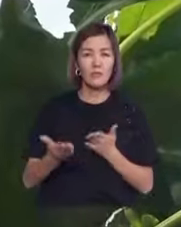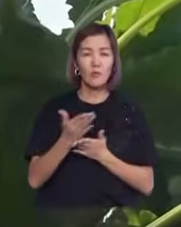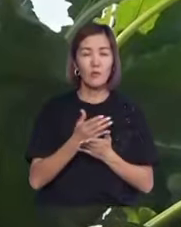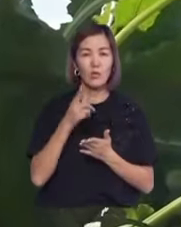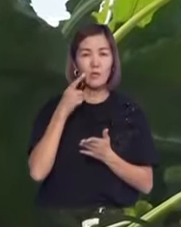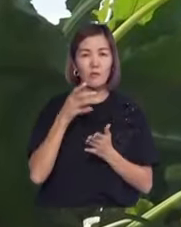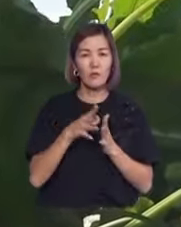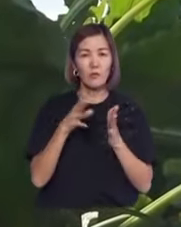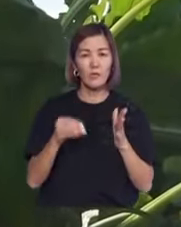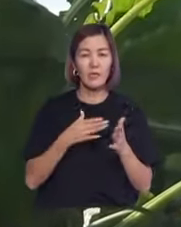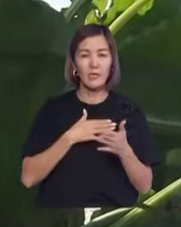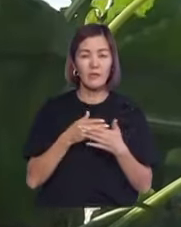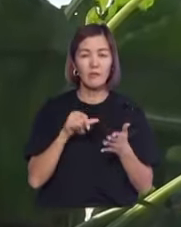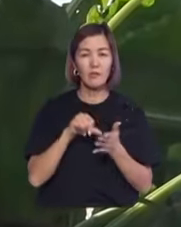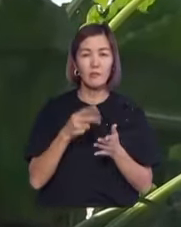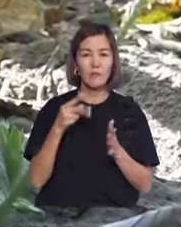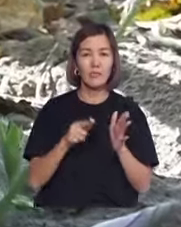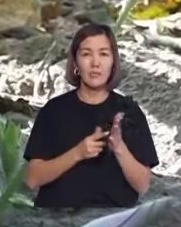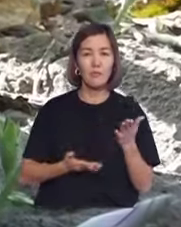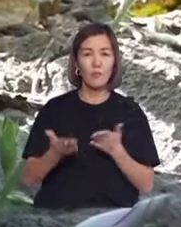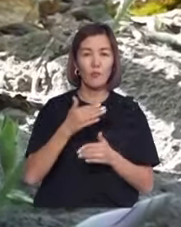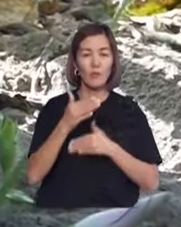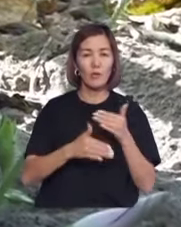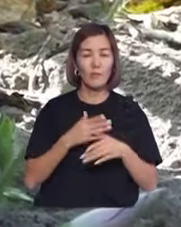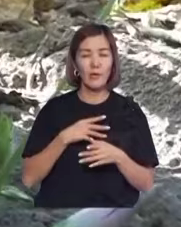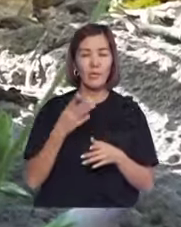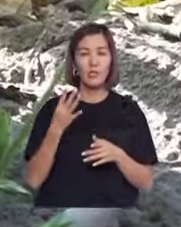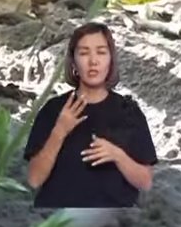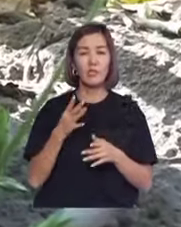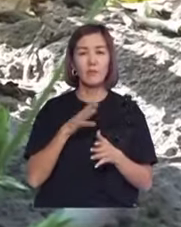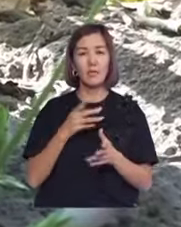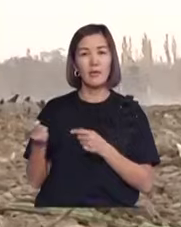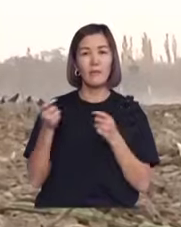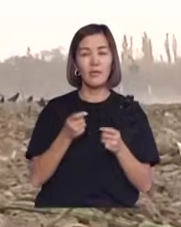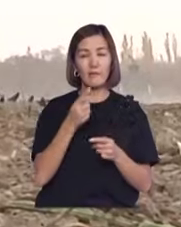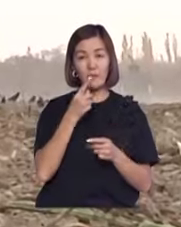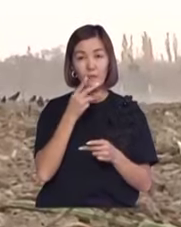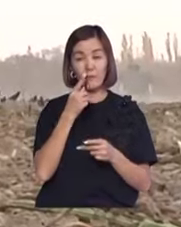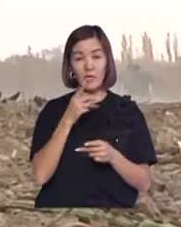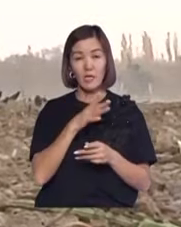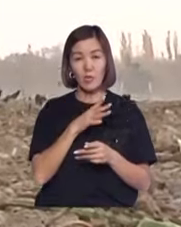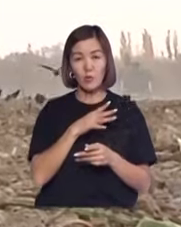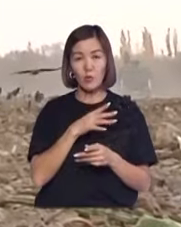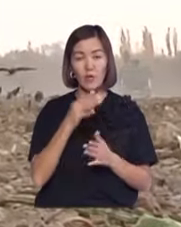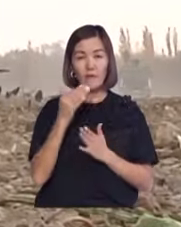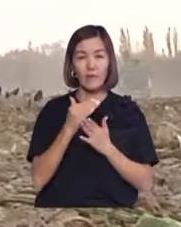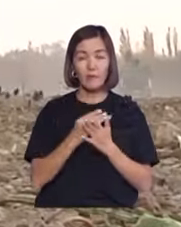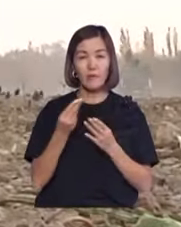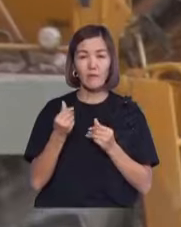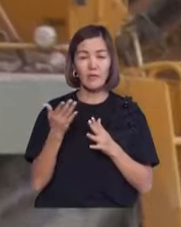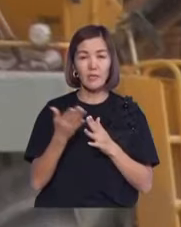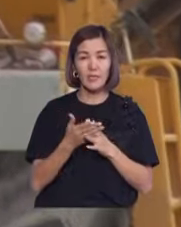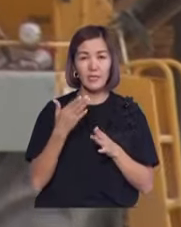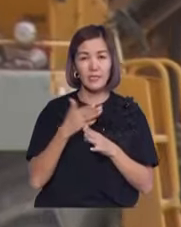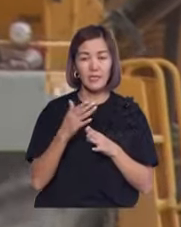свеклы в районе активно используются 27 уборочных комбайнов. Из них 4 были приобретены в текущем году. В рамках программы финансового лизинга